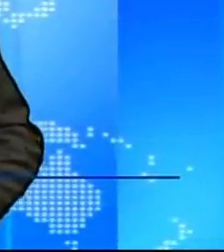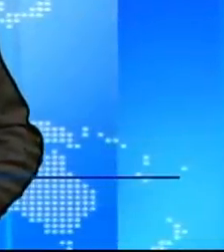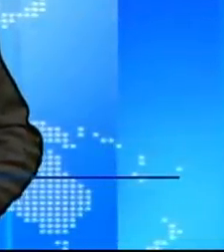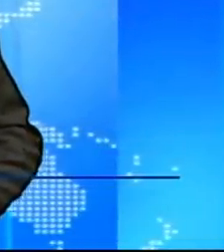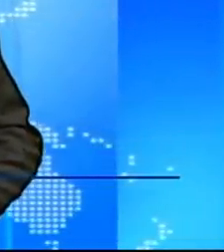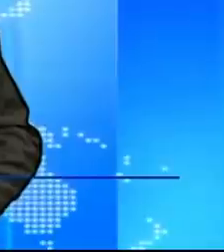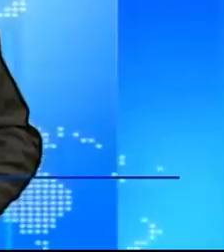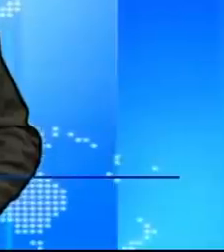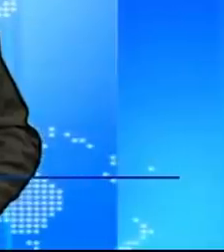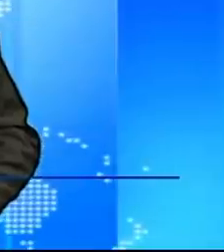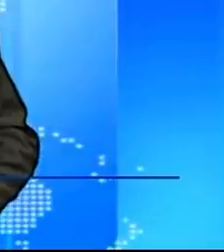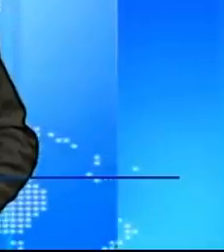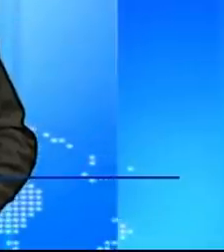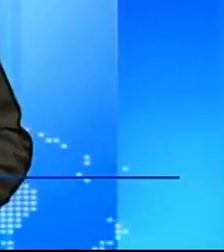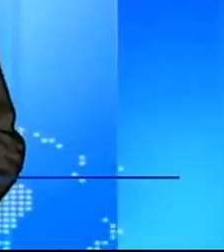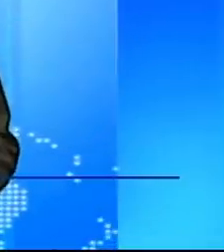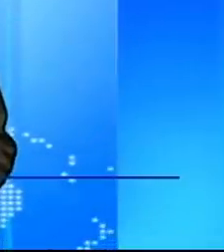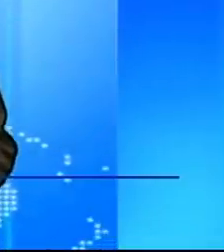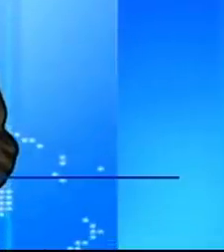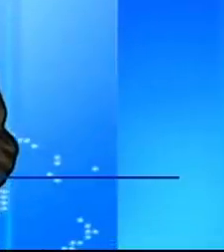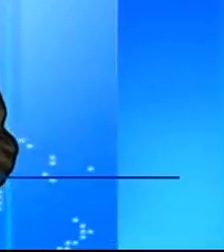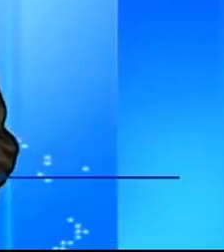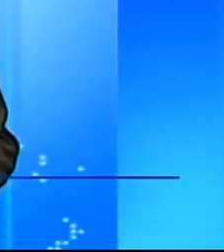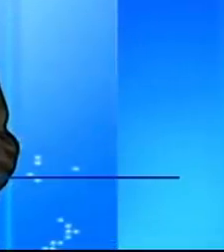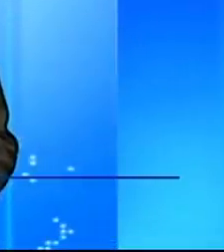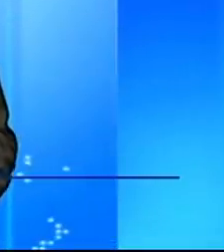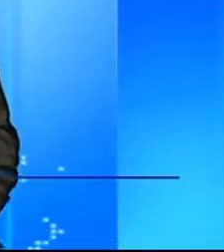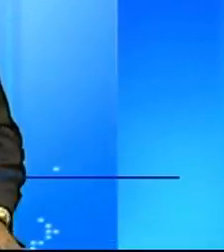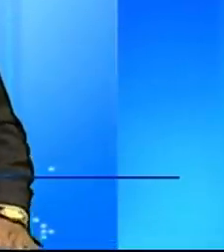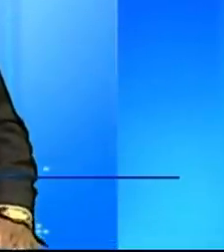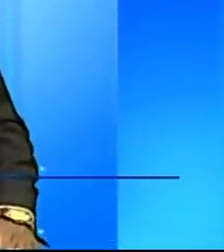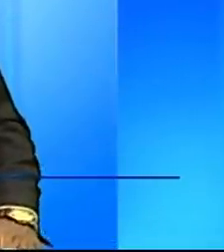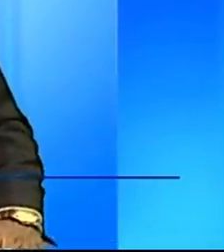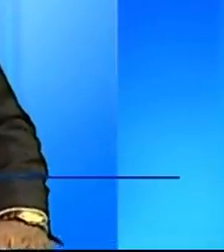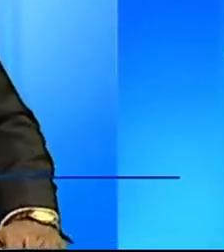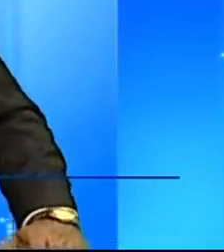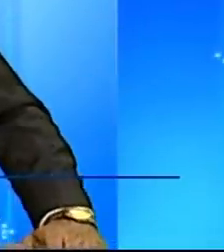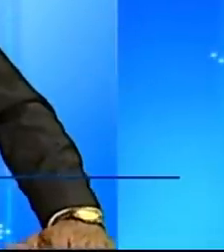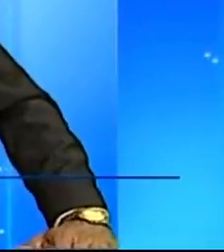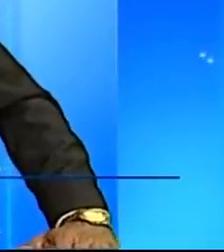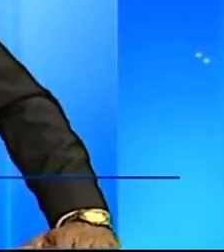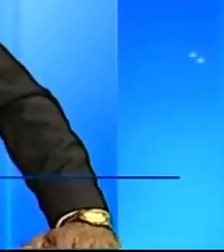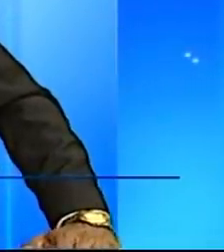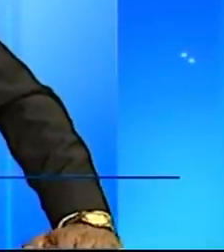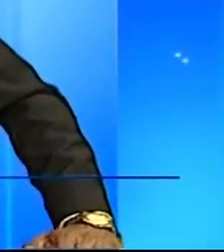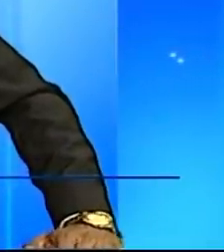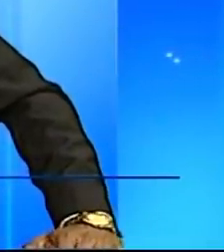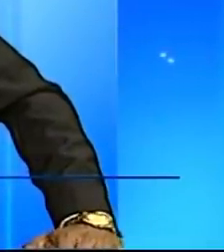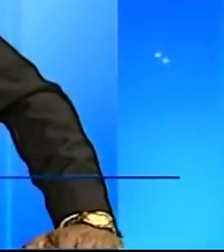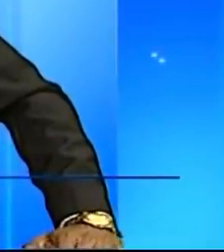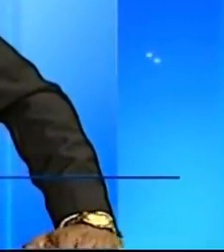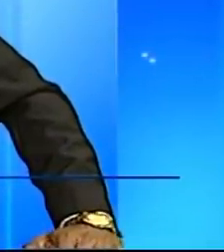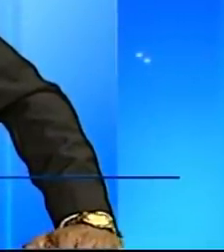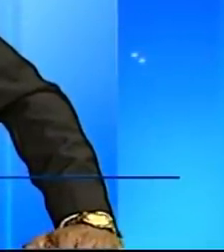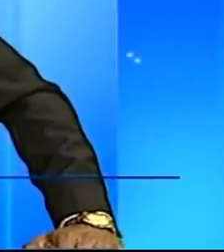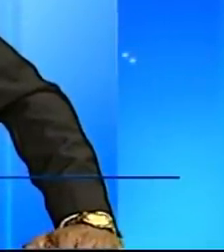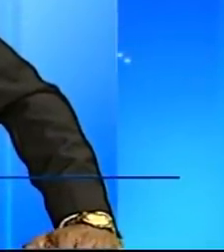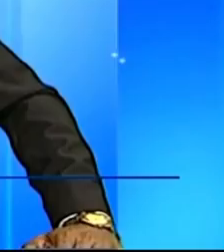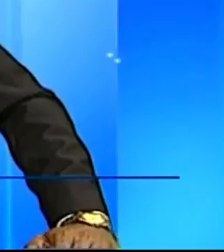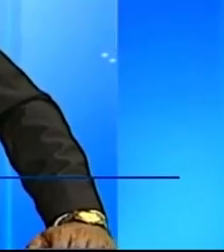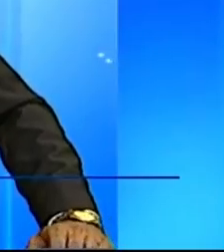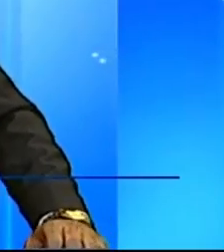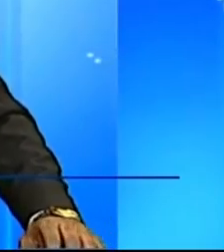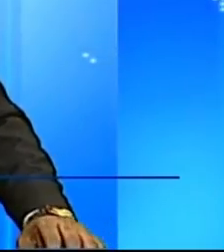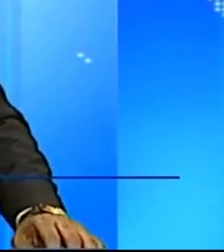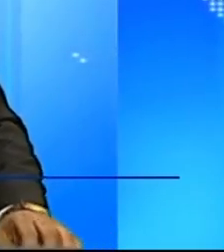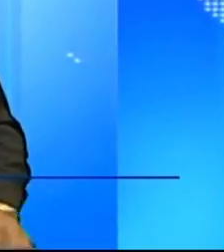Voilà, c'est la fin de cette édition du journal. Au nom de Patti, Kouedi, Henri, Ali Massi et de Barbosa Massela, nous vous